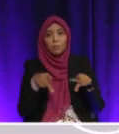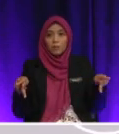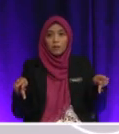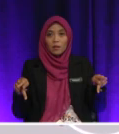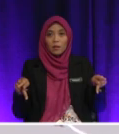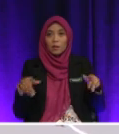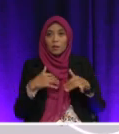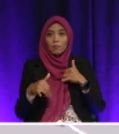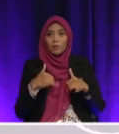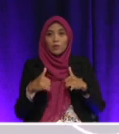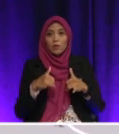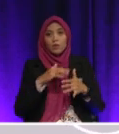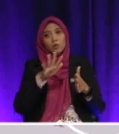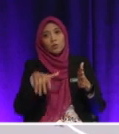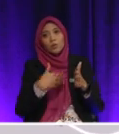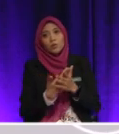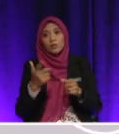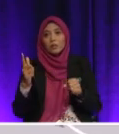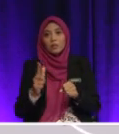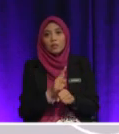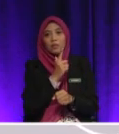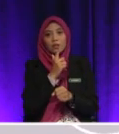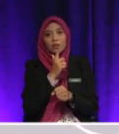mainan semuanya lengkap